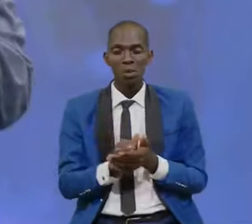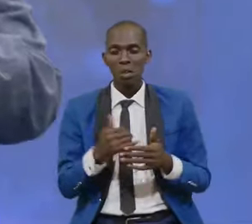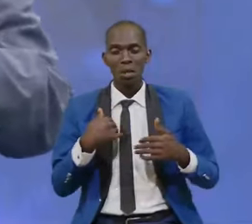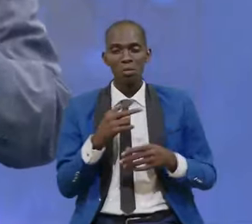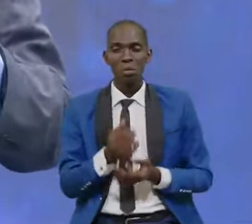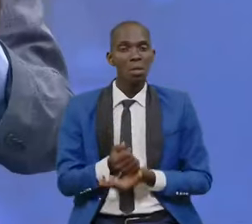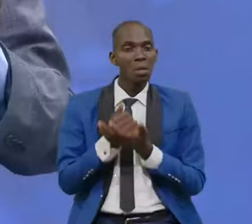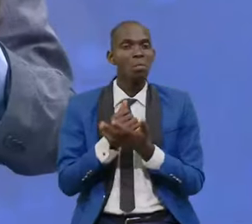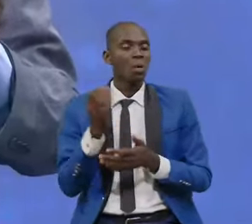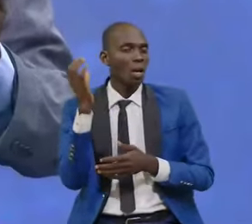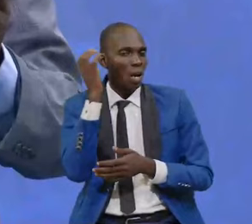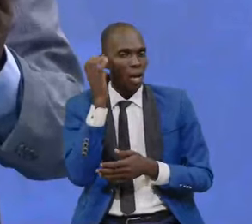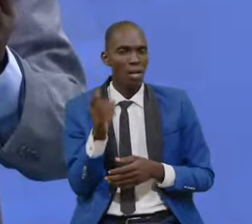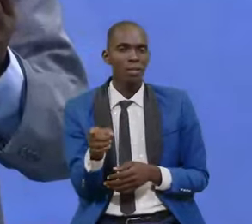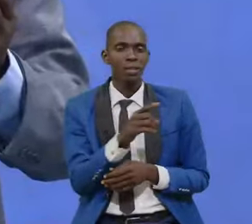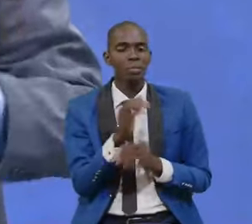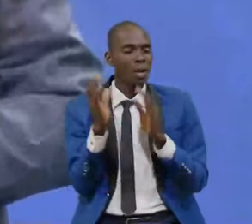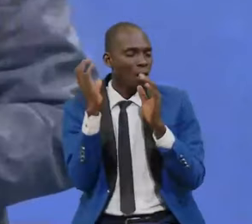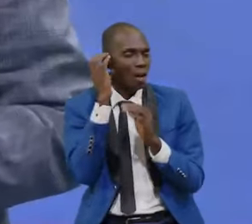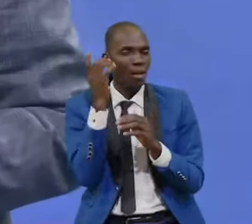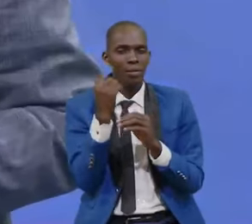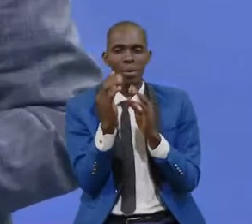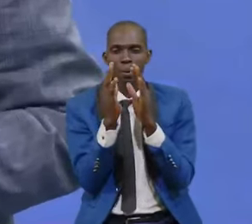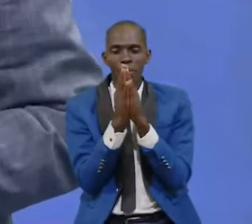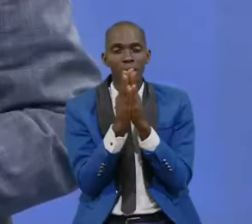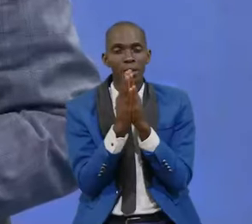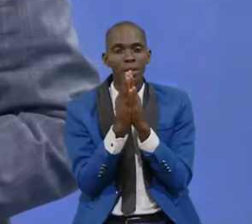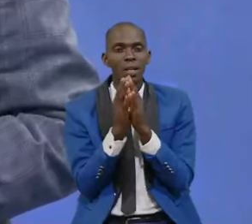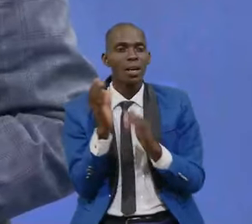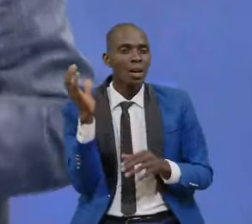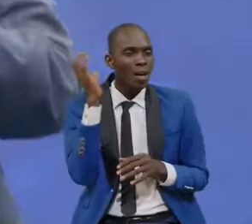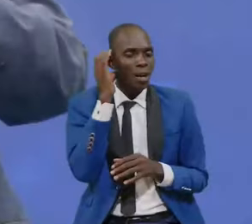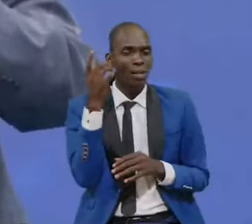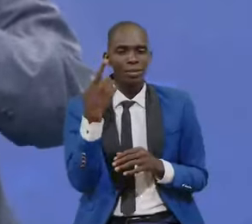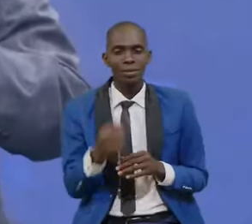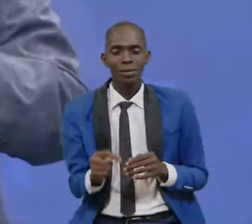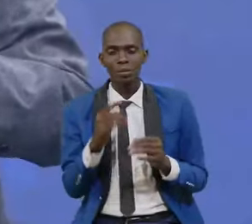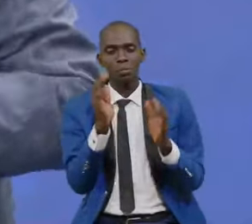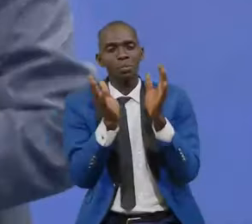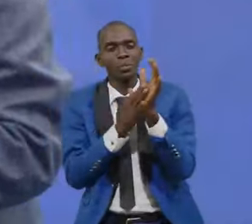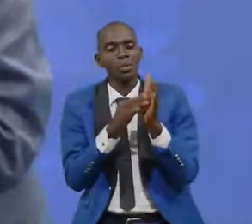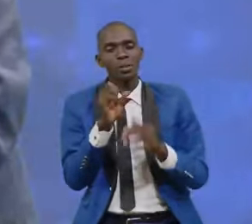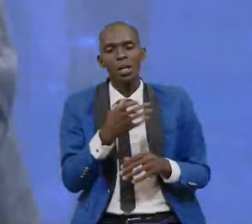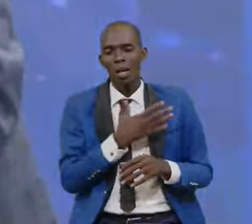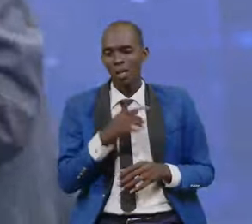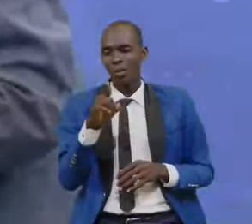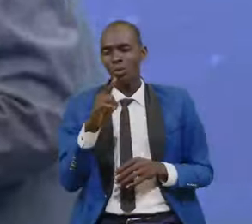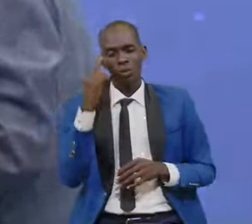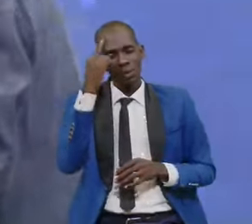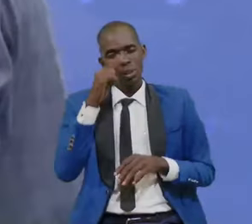les entendaient. Ils ont écouté la prière. Ils ont écouté les louanges. Pensez à